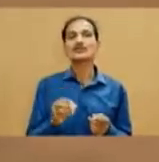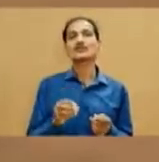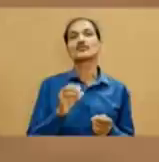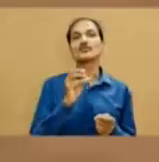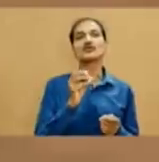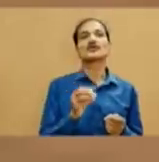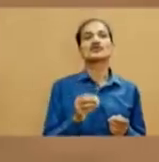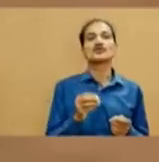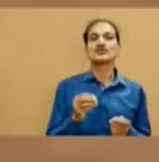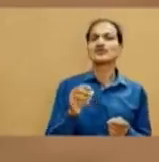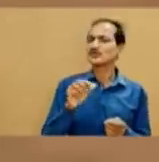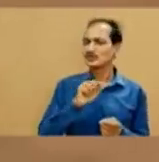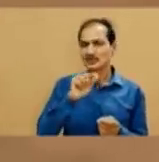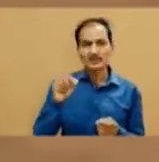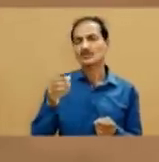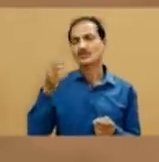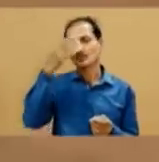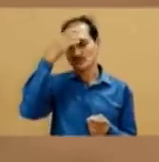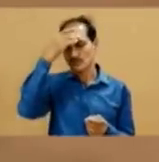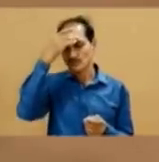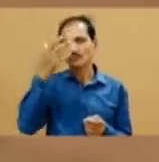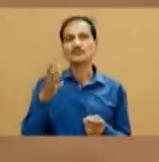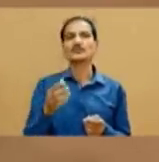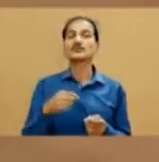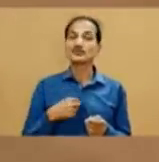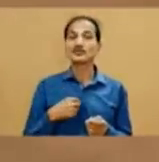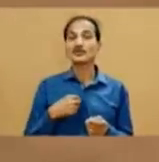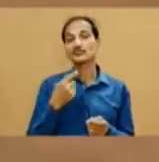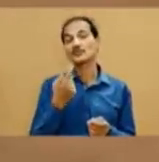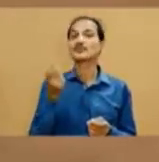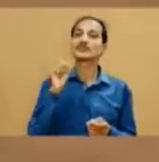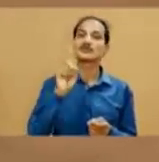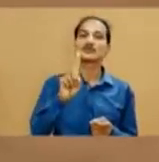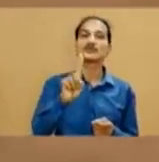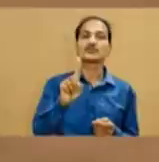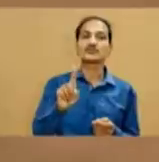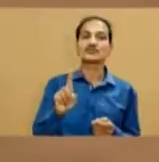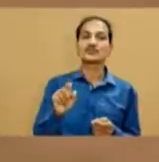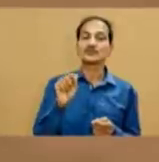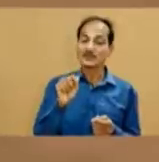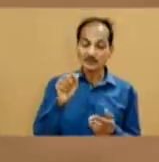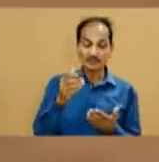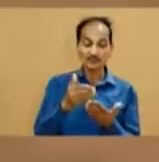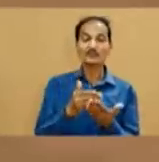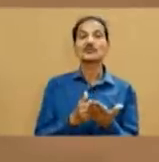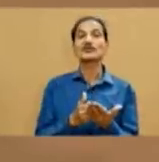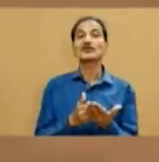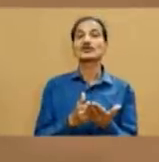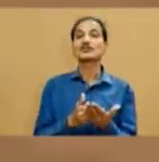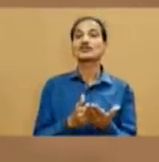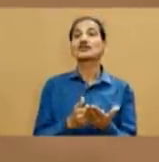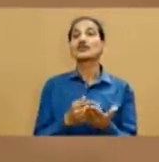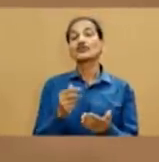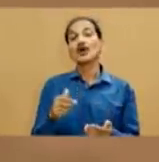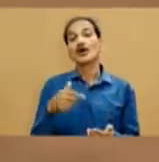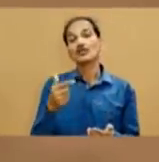ଆପଣଙ୍କୁ କିଛି ଅସୁବିଧା ହେବ ନାହିଁ, ସେ ପ୍ରତିଶ୍ରୁତି ଆମେ ଆପଣଙ୍କୁ ଦେବୁ। ଏହି ସବୁ କାର୍ଯ୍ୟ ଯେଉଁ ଆମେ କରିକି ଚାଲୁଛୁ, ଏଥିରେ ମୁଁ ଅର୍ ଧନ୍ୟବାଦ